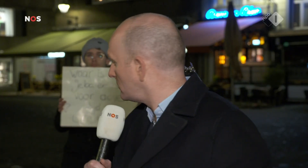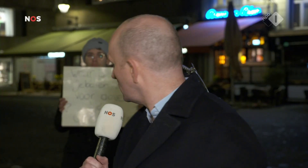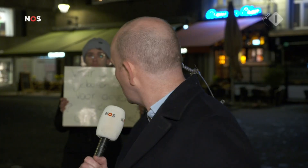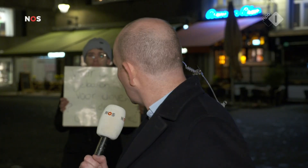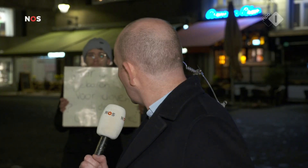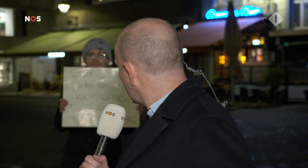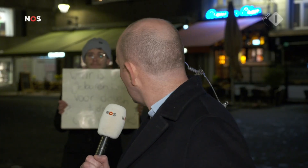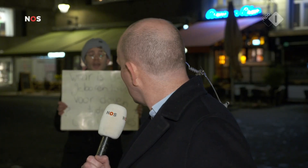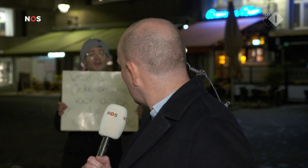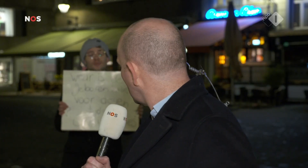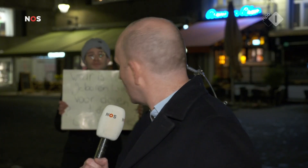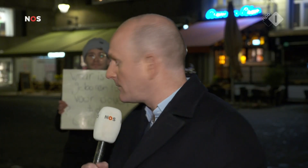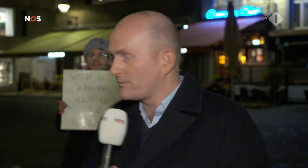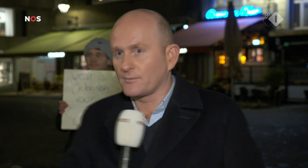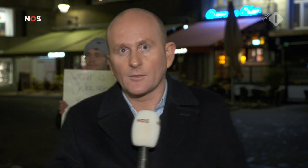Ja, met een bord.